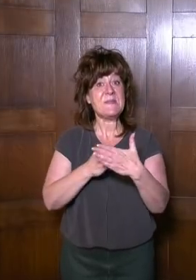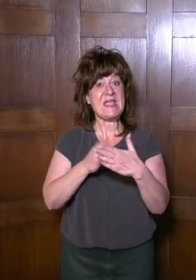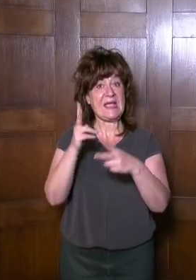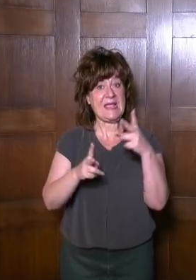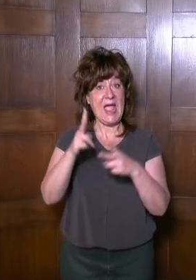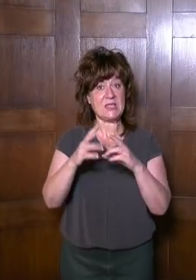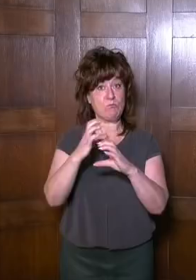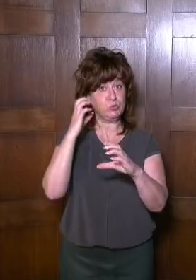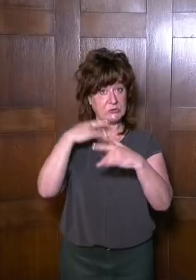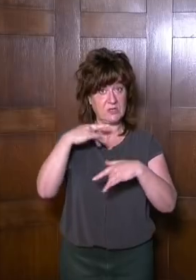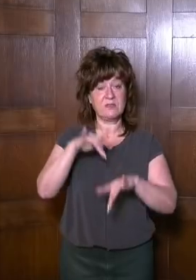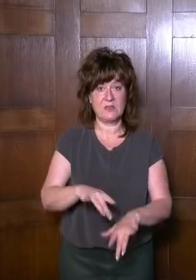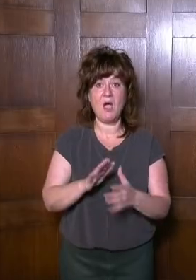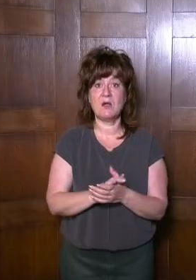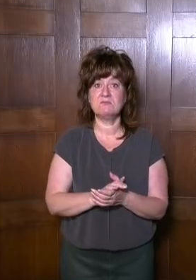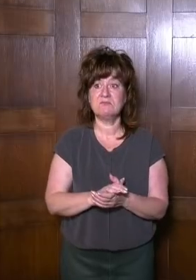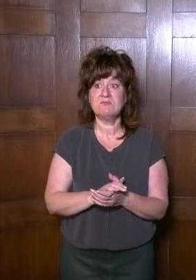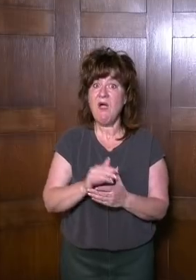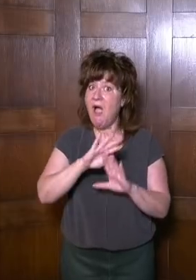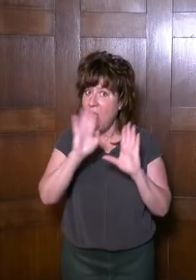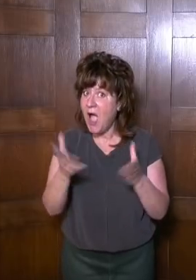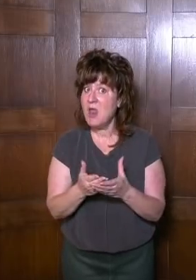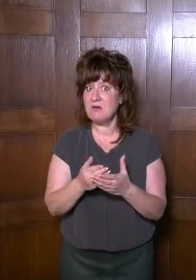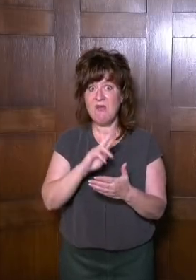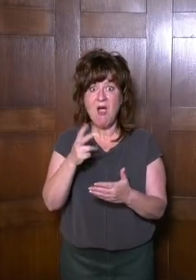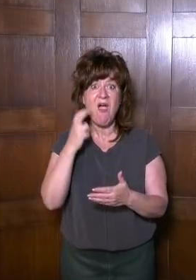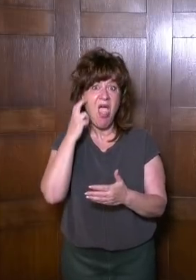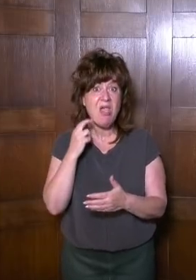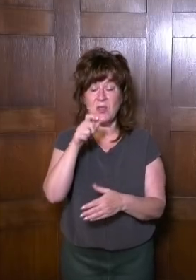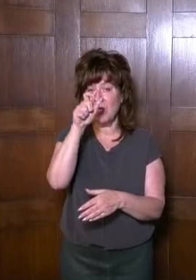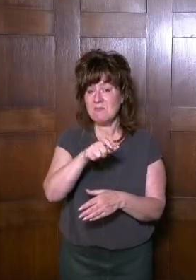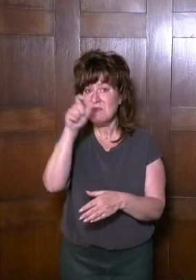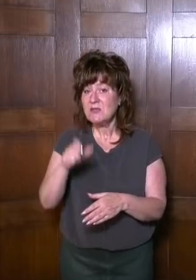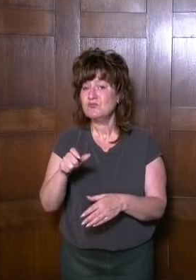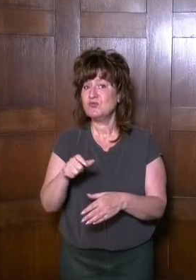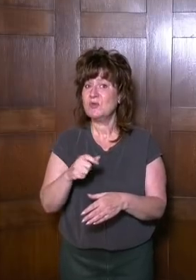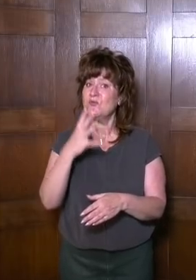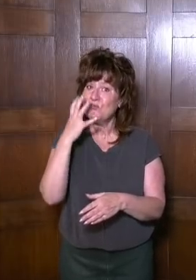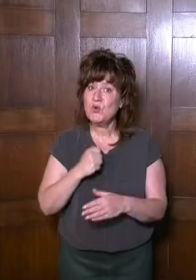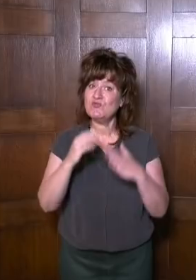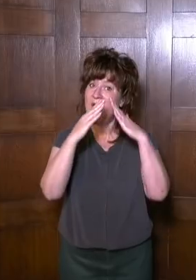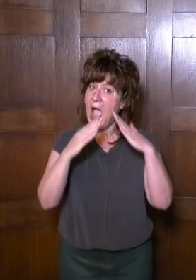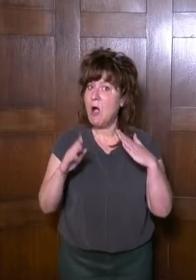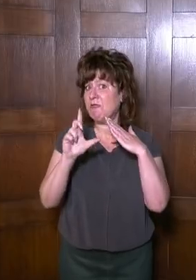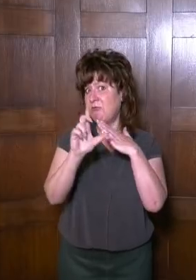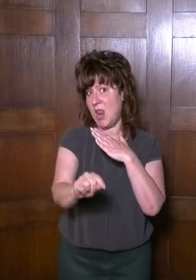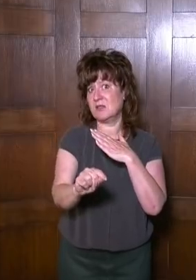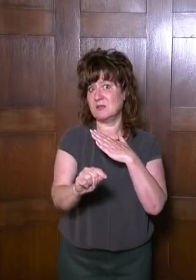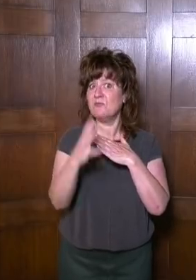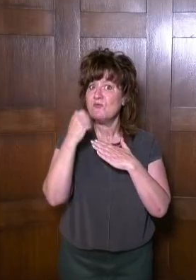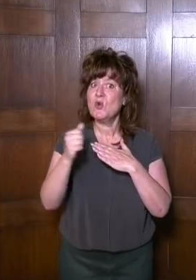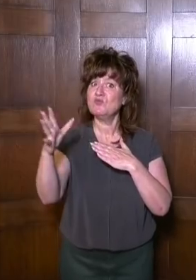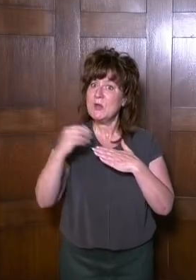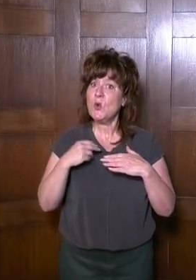Und alle, auch die älteren Menschen, würden gern wieder ihre Häuslichkeiten verlassen und mit uns ein